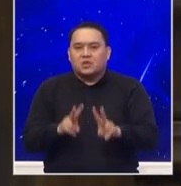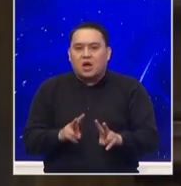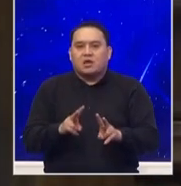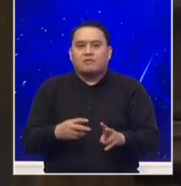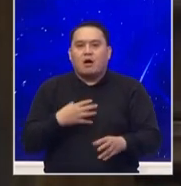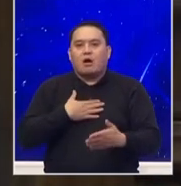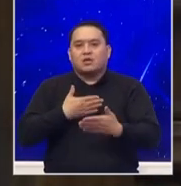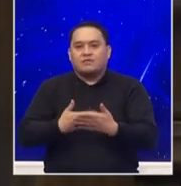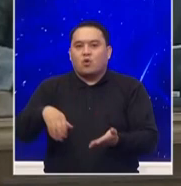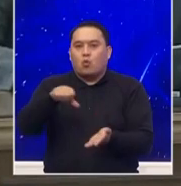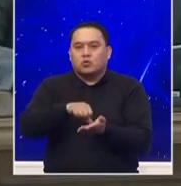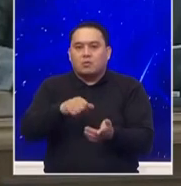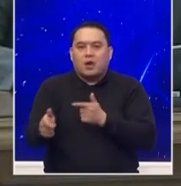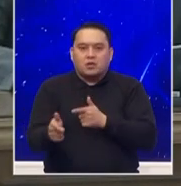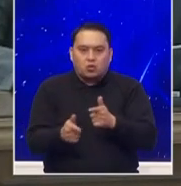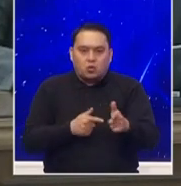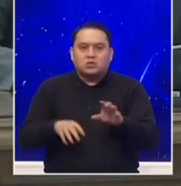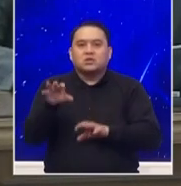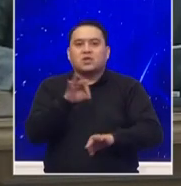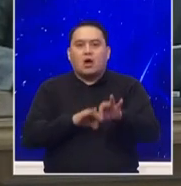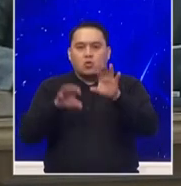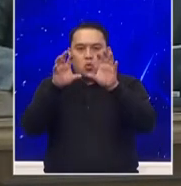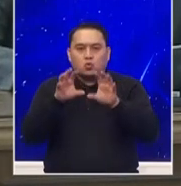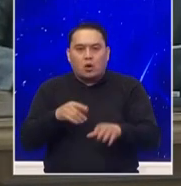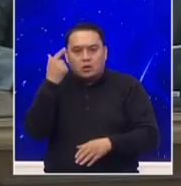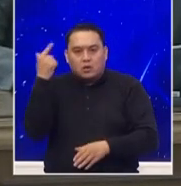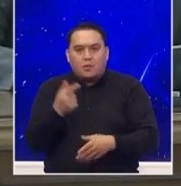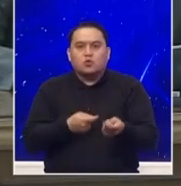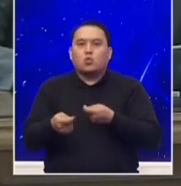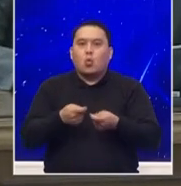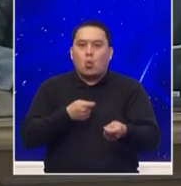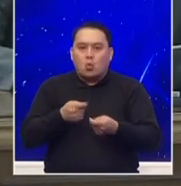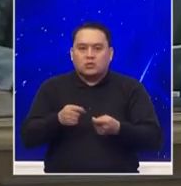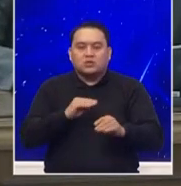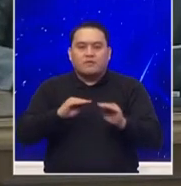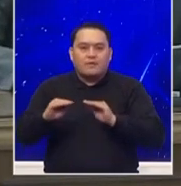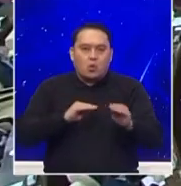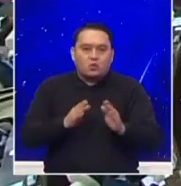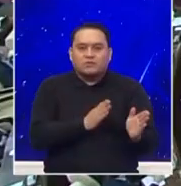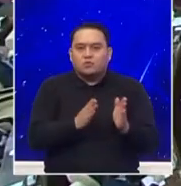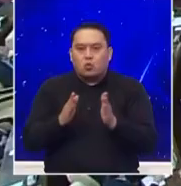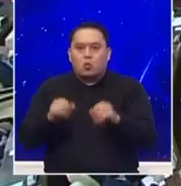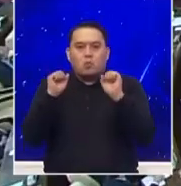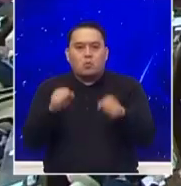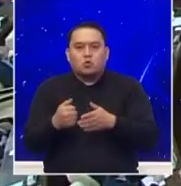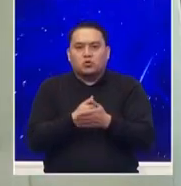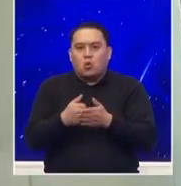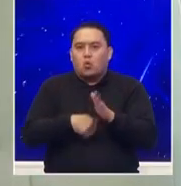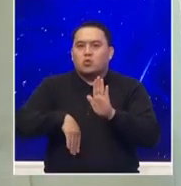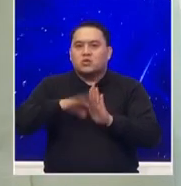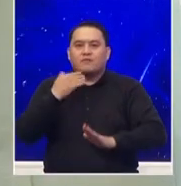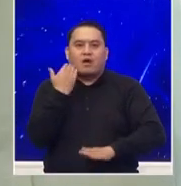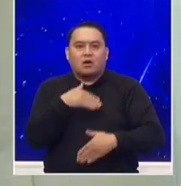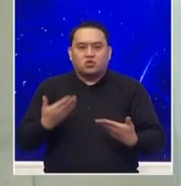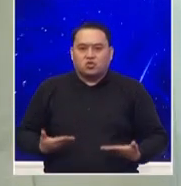принять самое активное участие в подготовке законопроектов. Лишь от грамотного руководства и скоординированности всех структур можно добиться улучшения